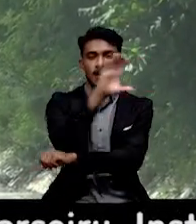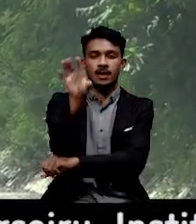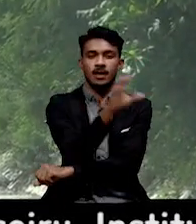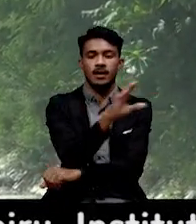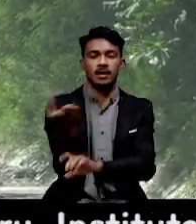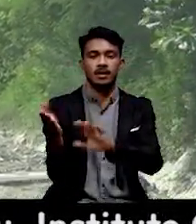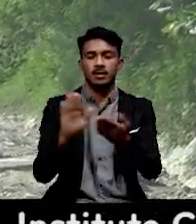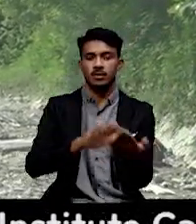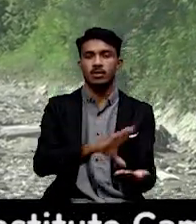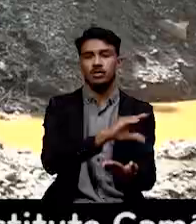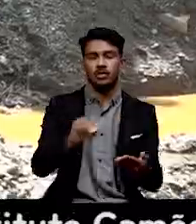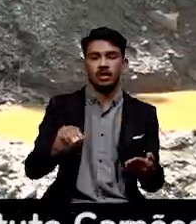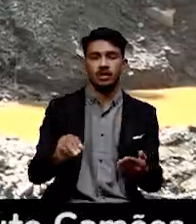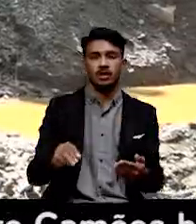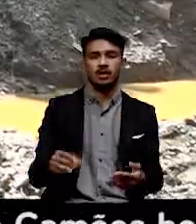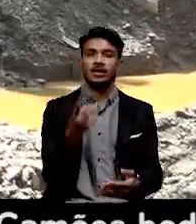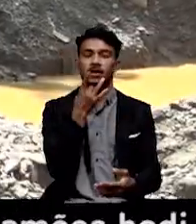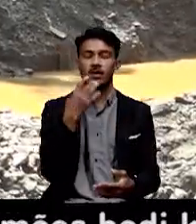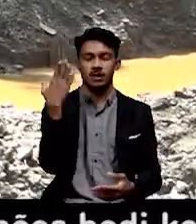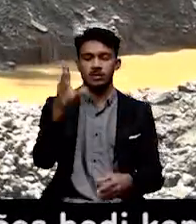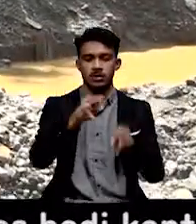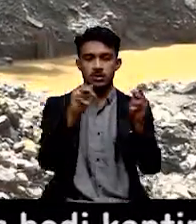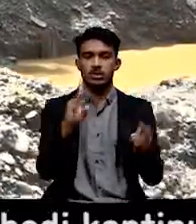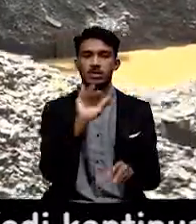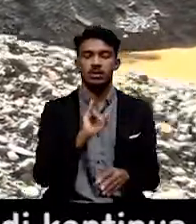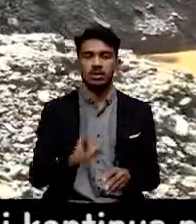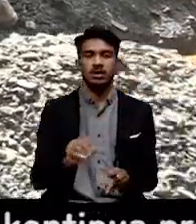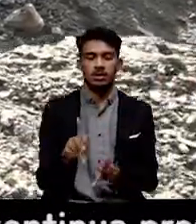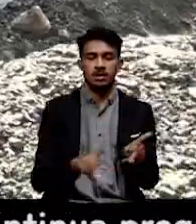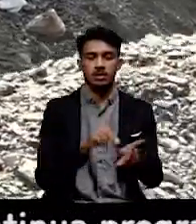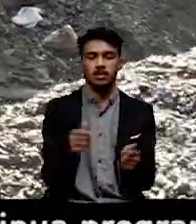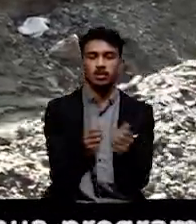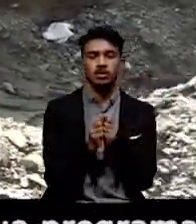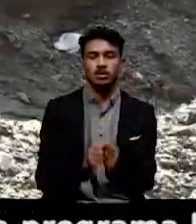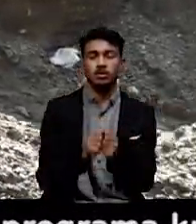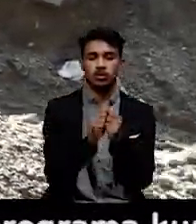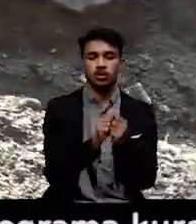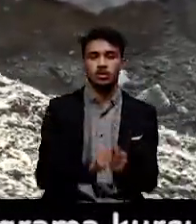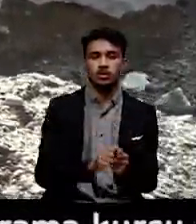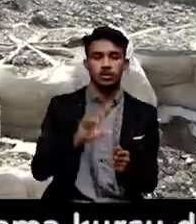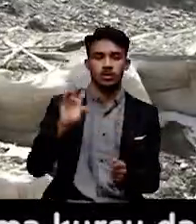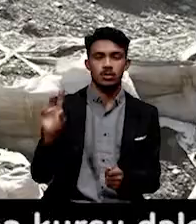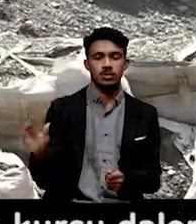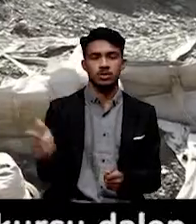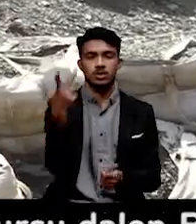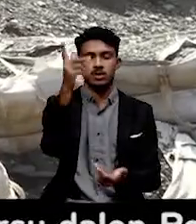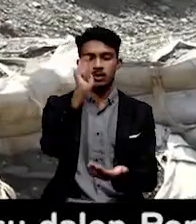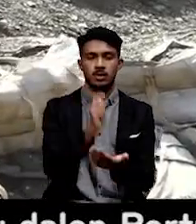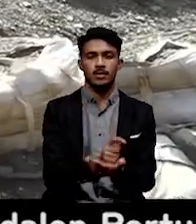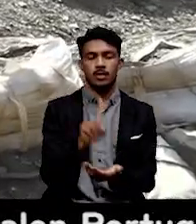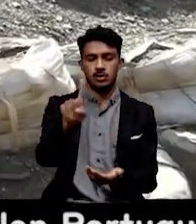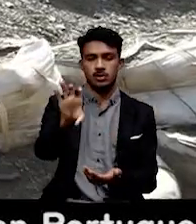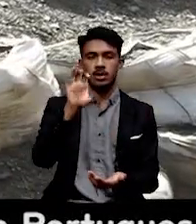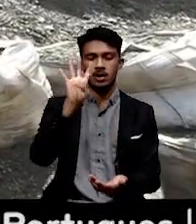no Dili. Tuir radus populasaun e suku Madohi hamutu kering ronu resin tolu atus hat ida husinu mirune